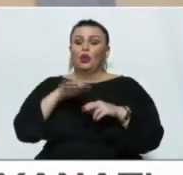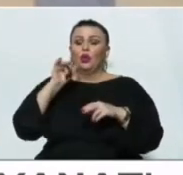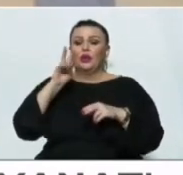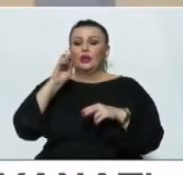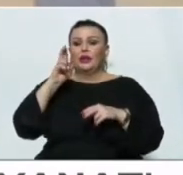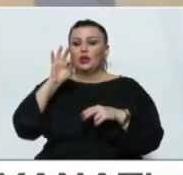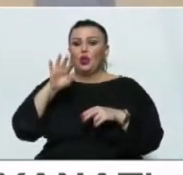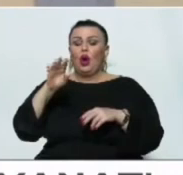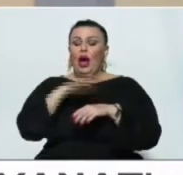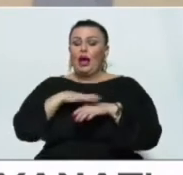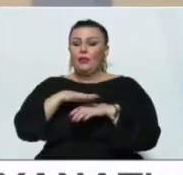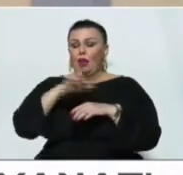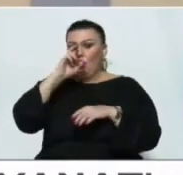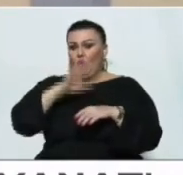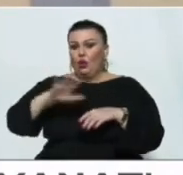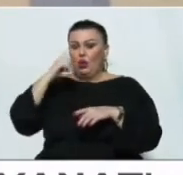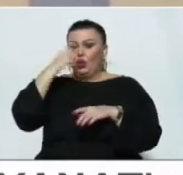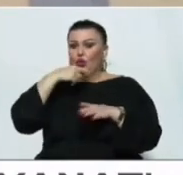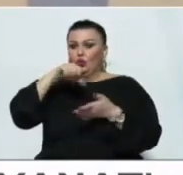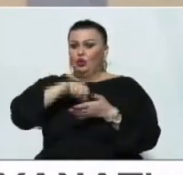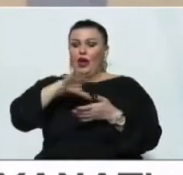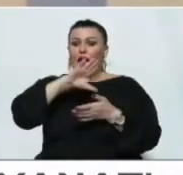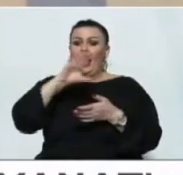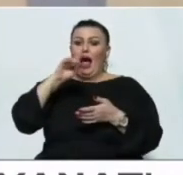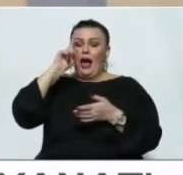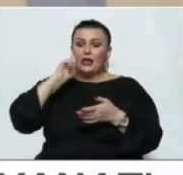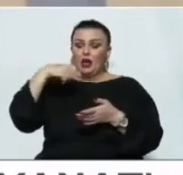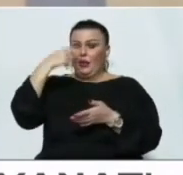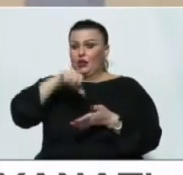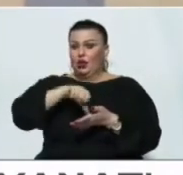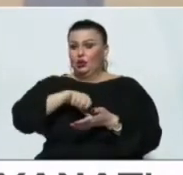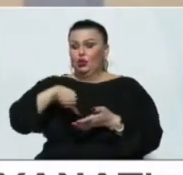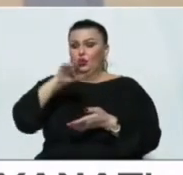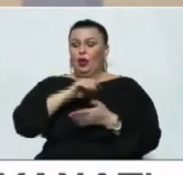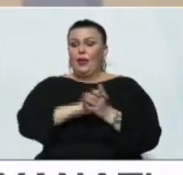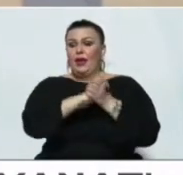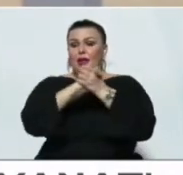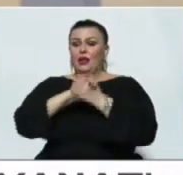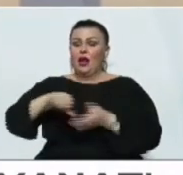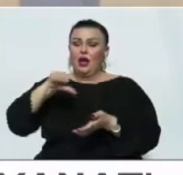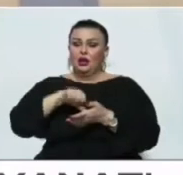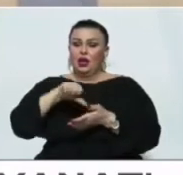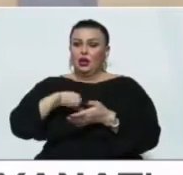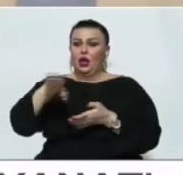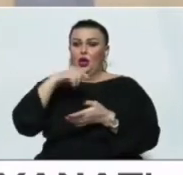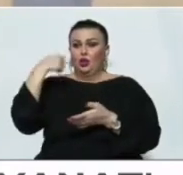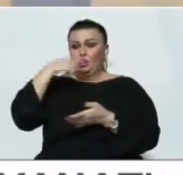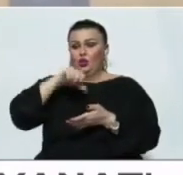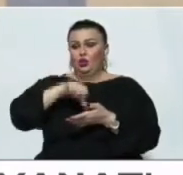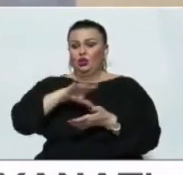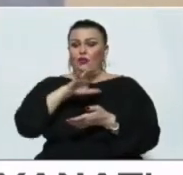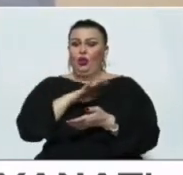həm Ermənistan ölkə olaraq üzvdür, həm Azərbaycan üzvdür və bir beynəlxalq təşkilata üzv